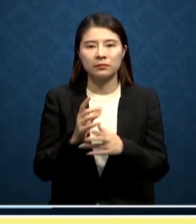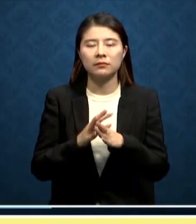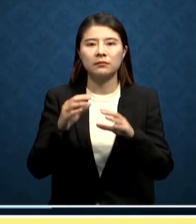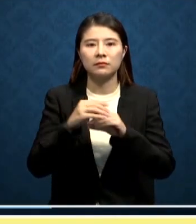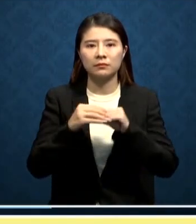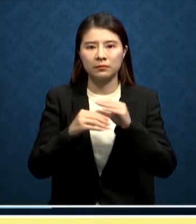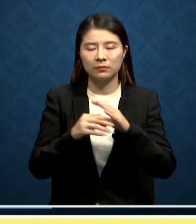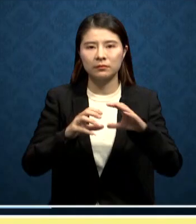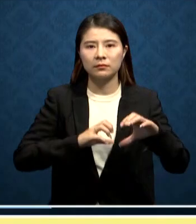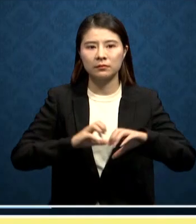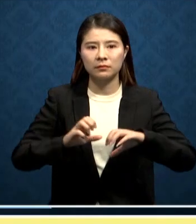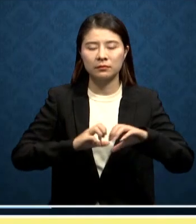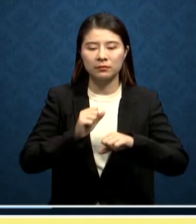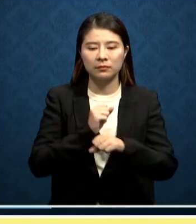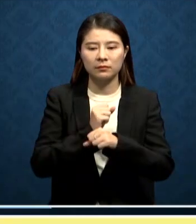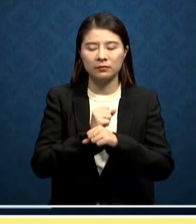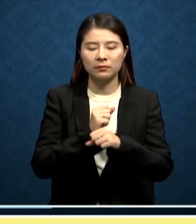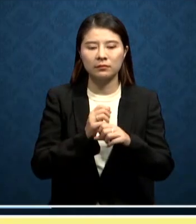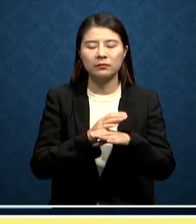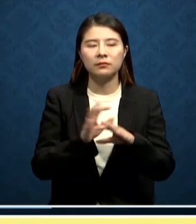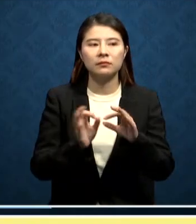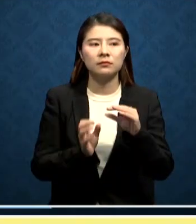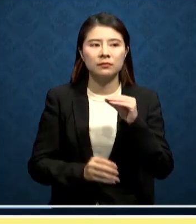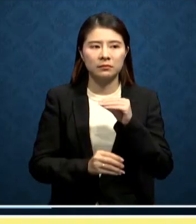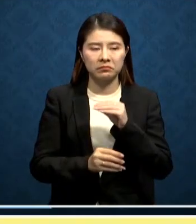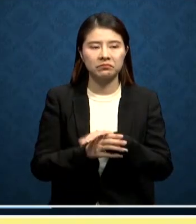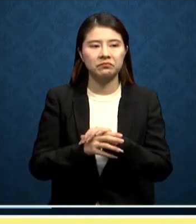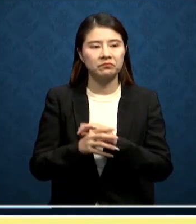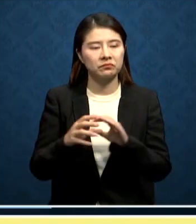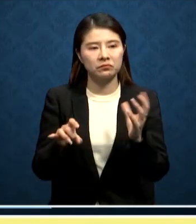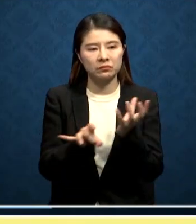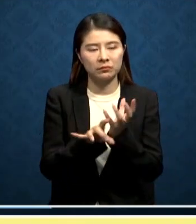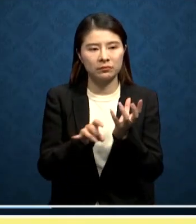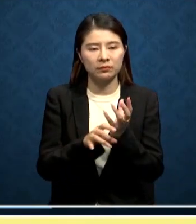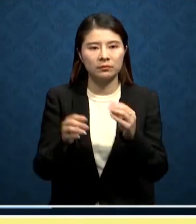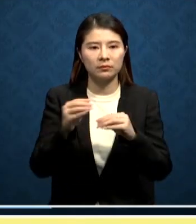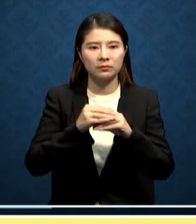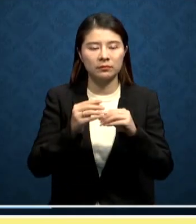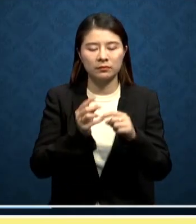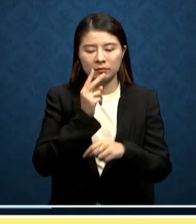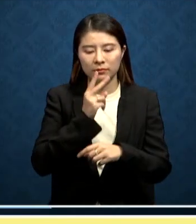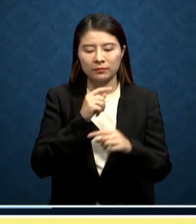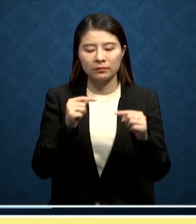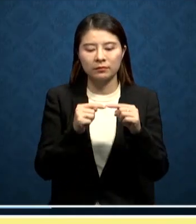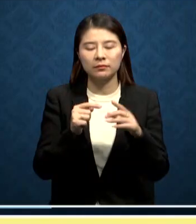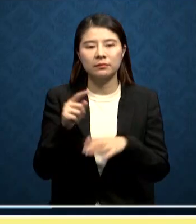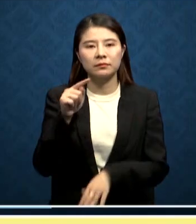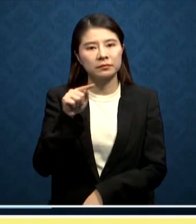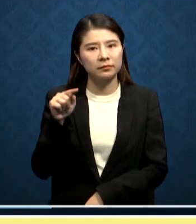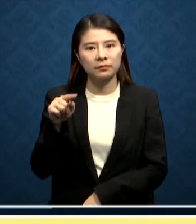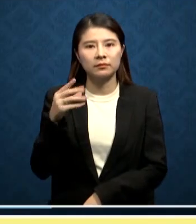การให้มีประสิทธิภาพเพิ่มขึ้นให้ได้นะครับโดยเฉพาะเอ่อดูจำนวนเปอร์เซ็นต์แล้วเนี่ย